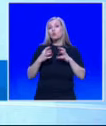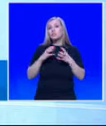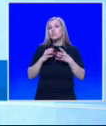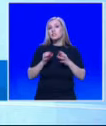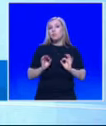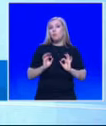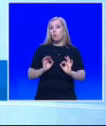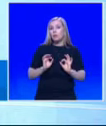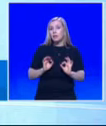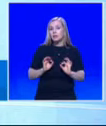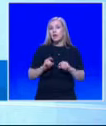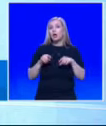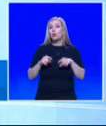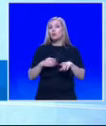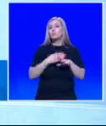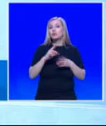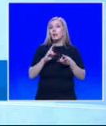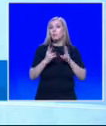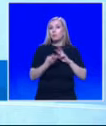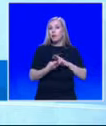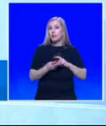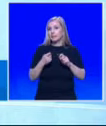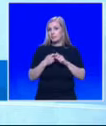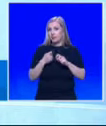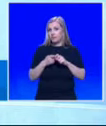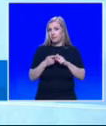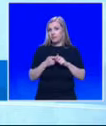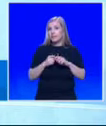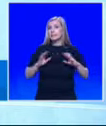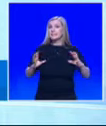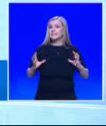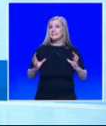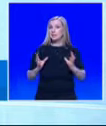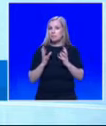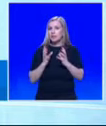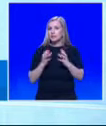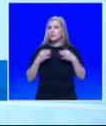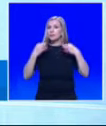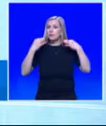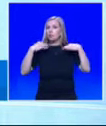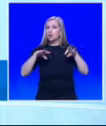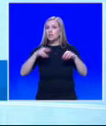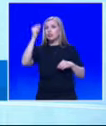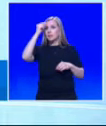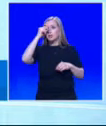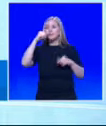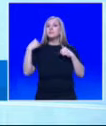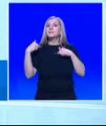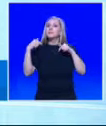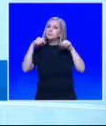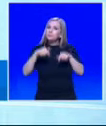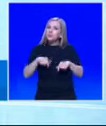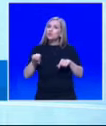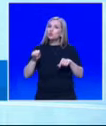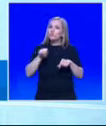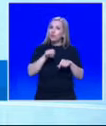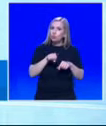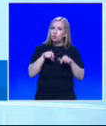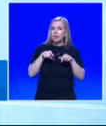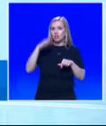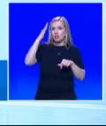който появяването на Продължаваме промяната създаде и събирането заедно с Демократична България, днес доведоха страната ни до